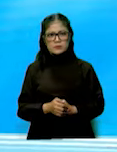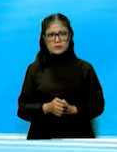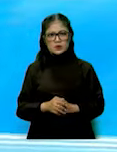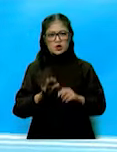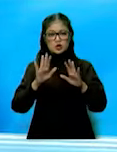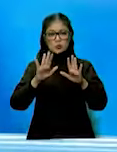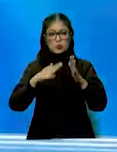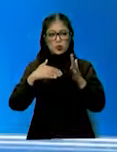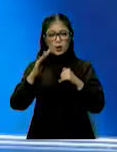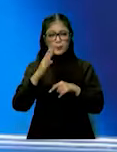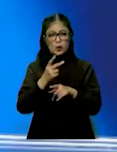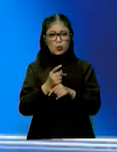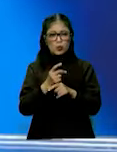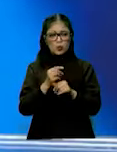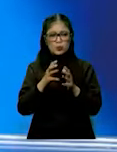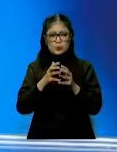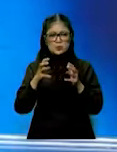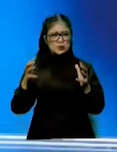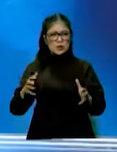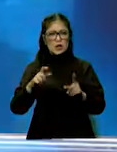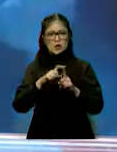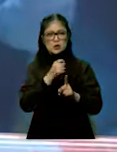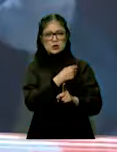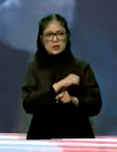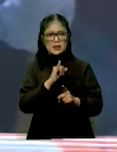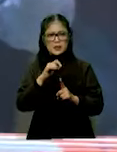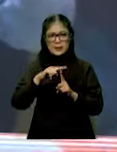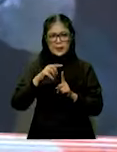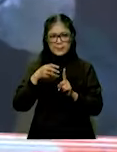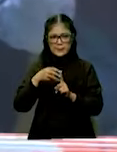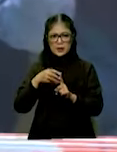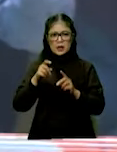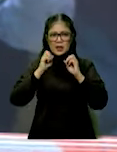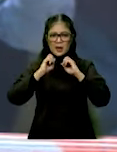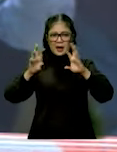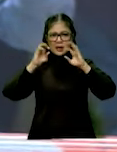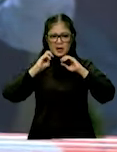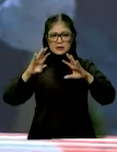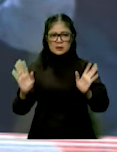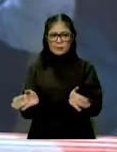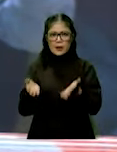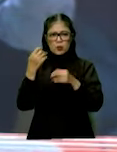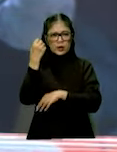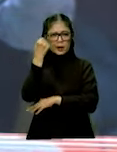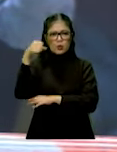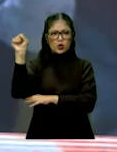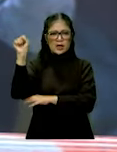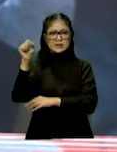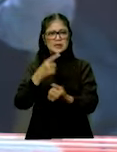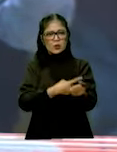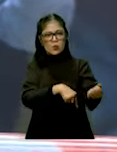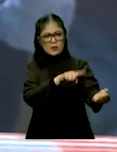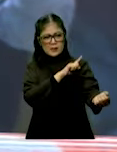pemirsa puluhan guru besar dan dosen Institut Teknologi Bandung atau ITB melakukan deklarasi untuk membangun demokrasi yang